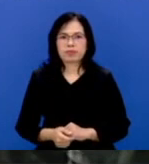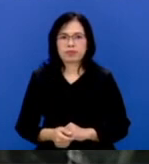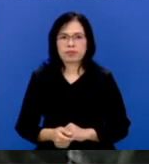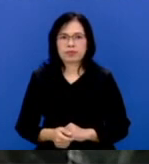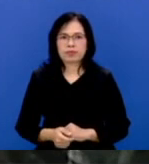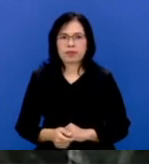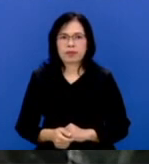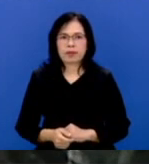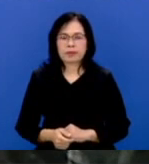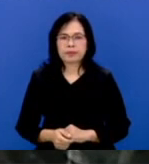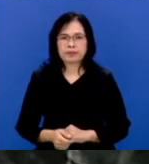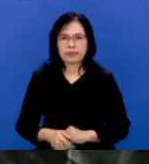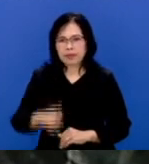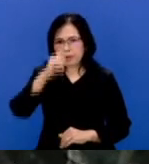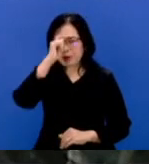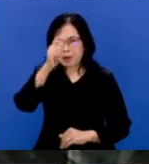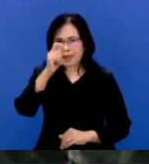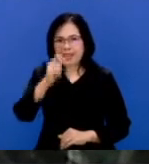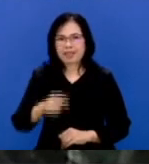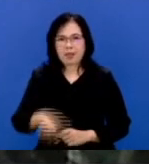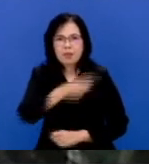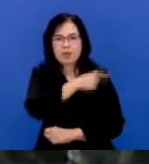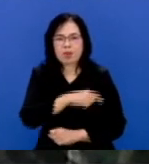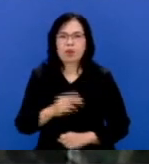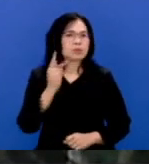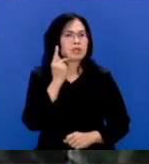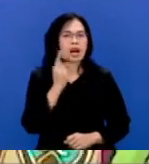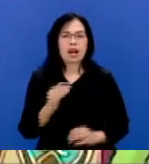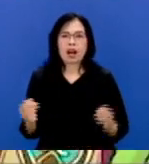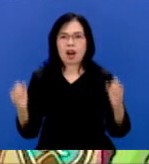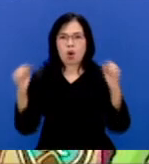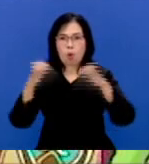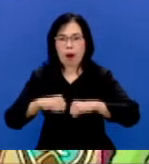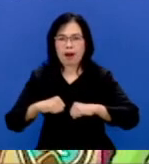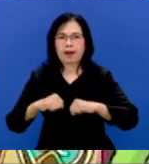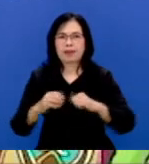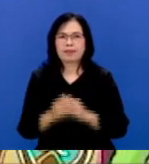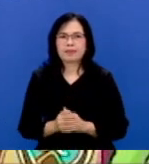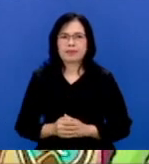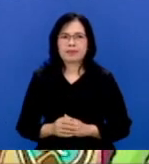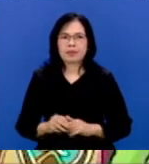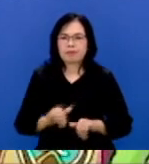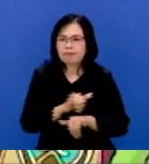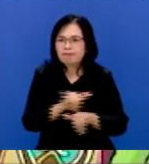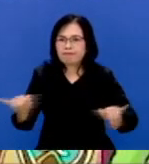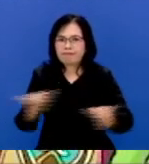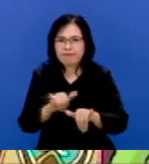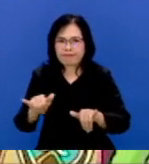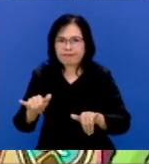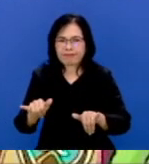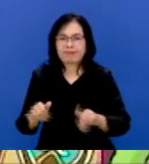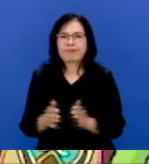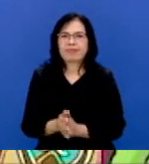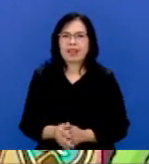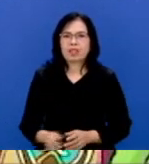Sigit berpesan kepada personil yang bertugas di Tanah Papua agar menjaga kekompakan dan sinergitas baik sesama institusi maupun